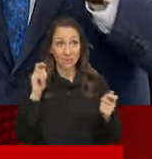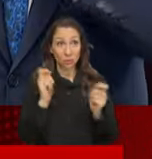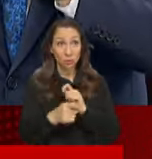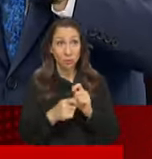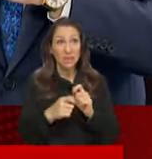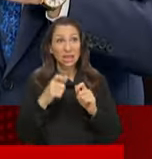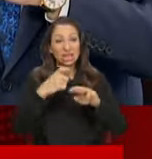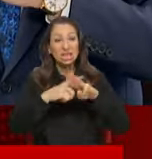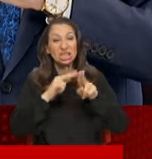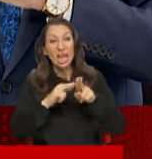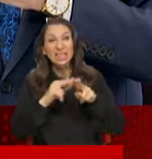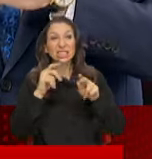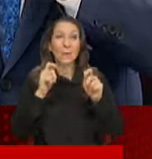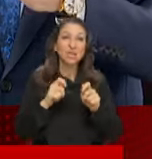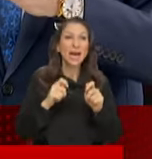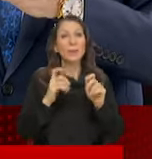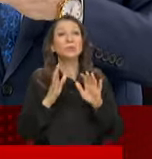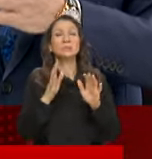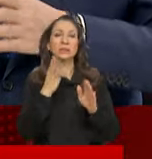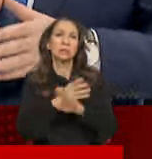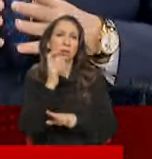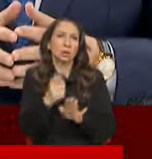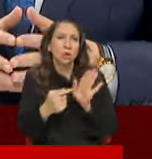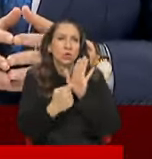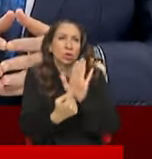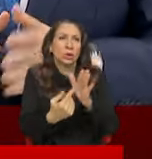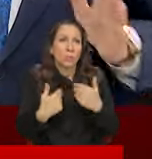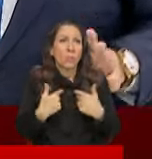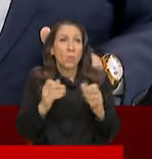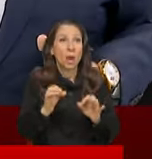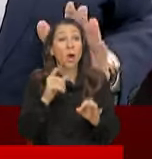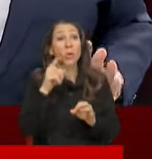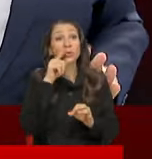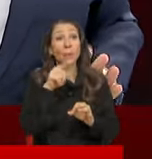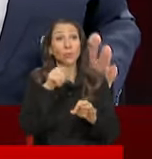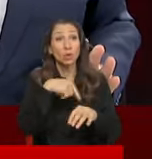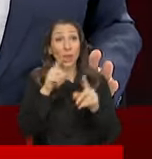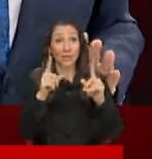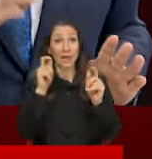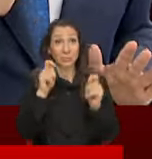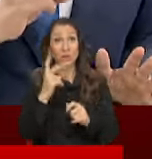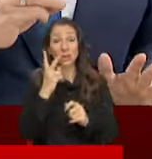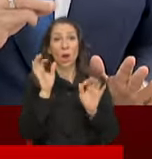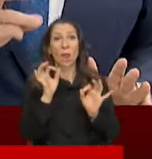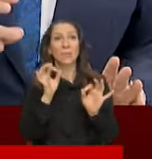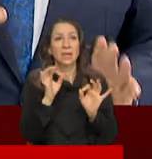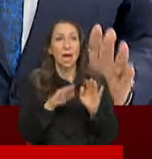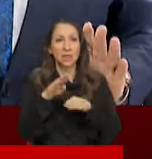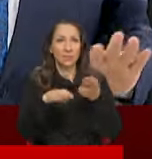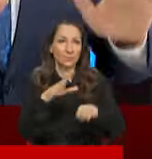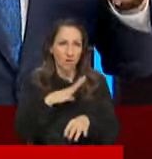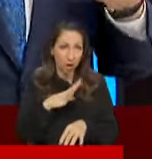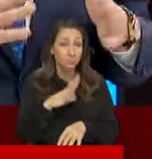cek çakıyla konuşmuyorum ısıyla konuşuyorum ve gerçekten böyle şimdi onun için bu dönemde yapacağımız iki önemli hamle var